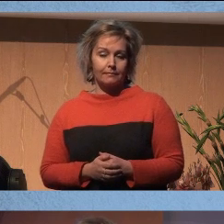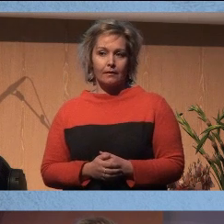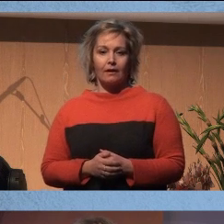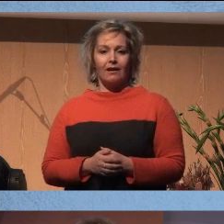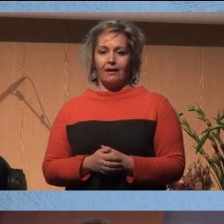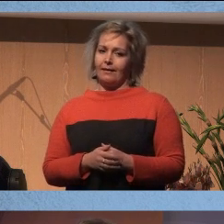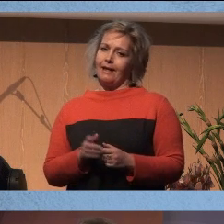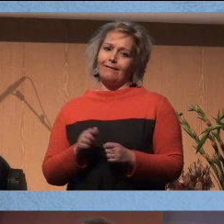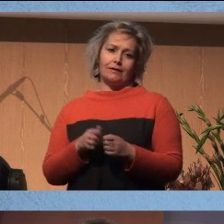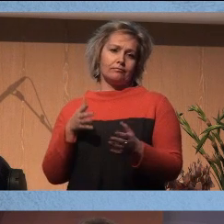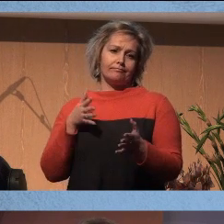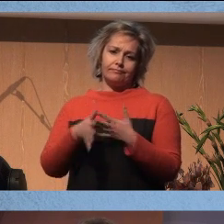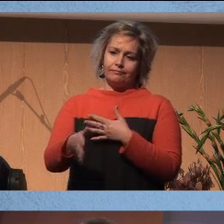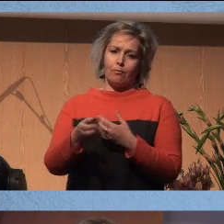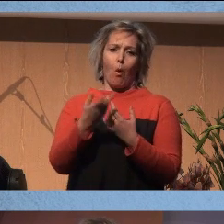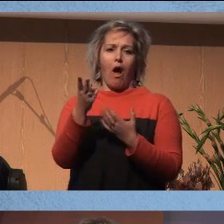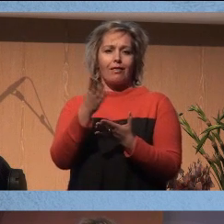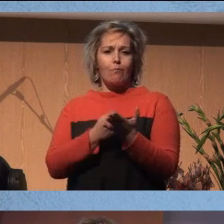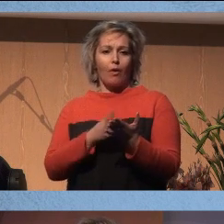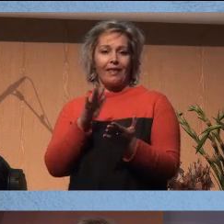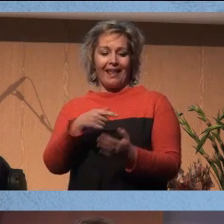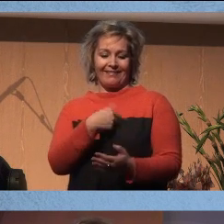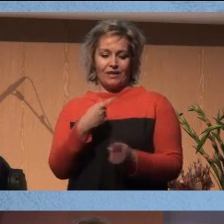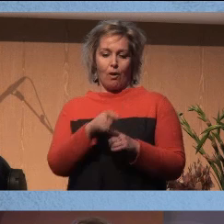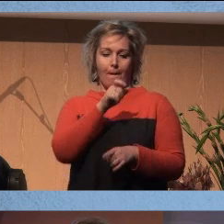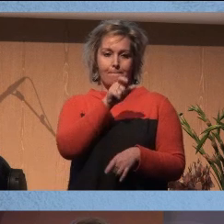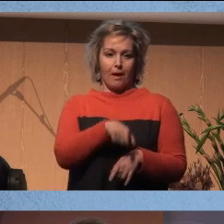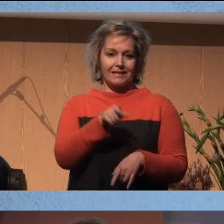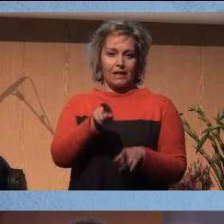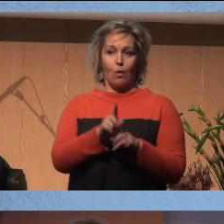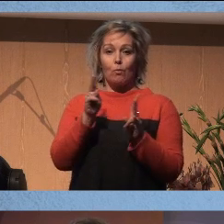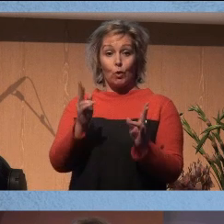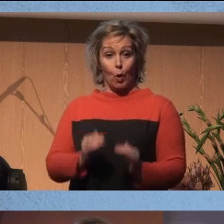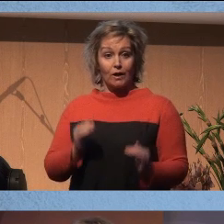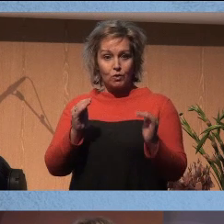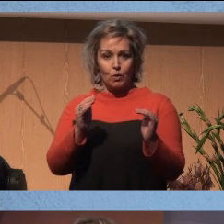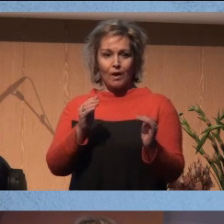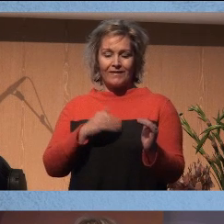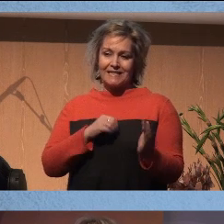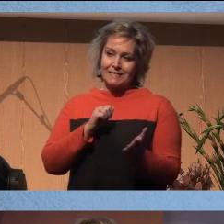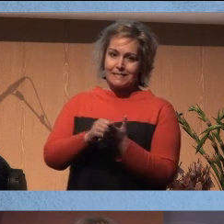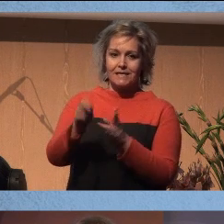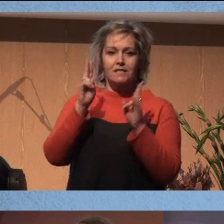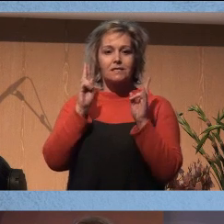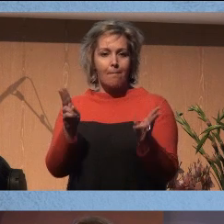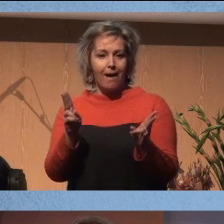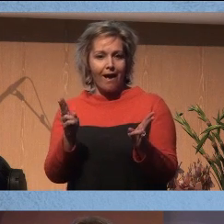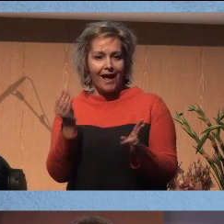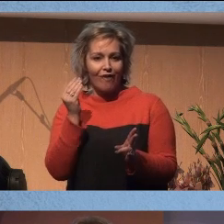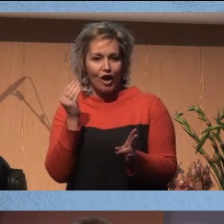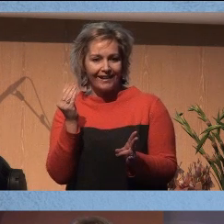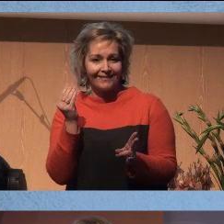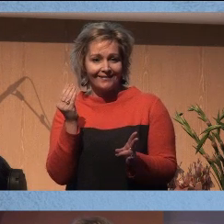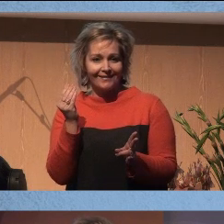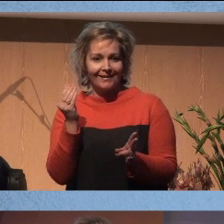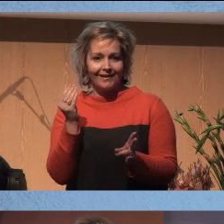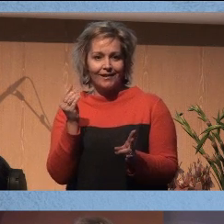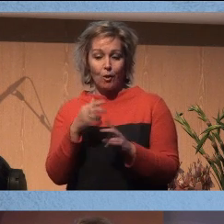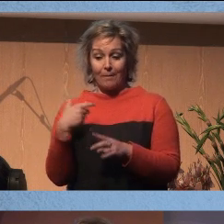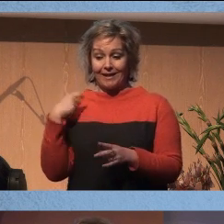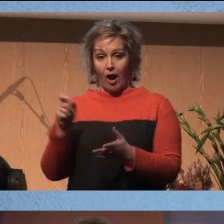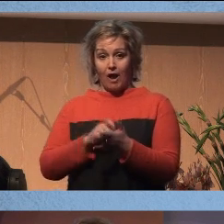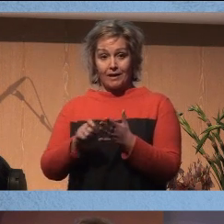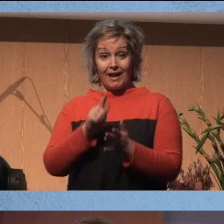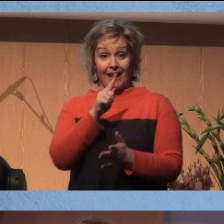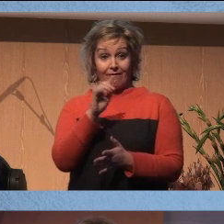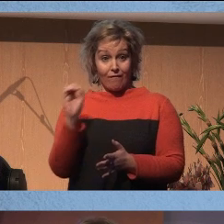Det gjennomslag på en annen måte enn når vi som pasient- og brukerorganisasjoner prosederer de samme erfaringene. Og som